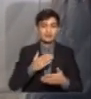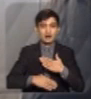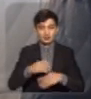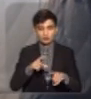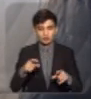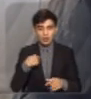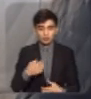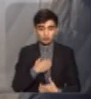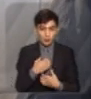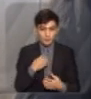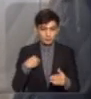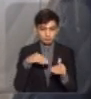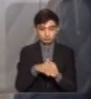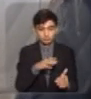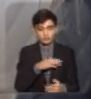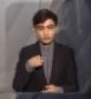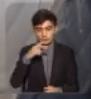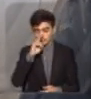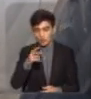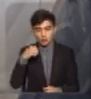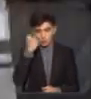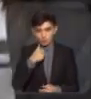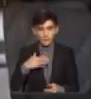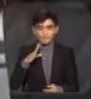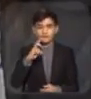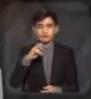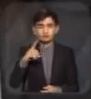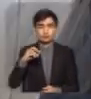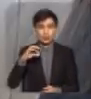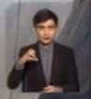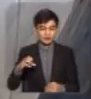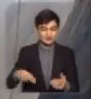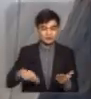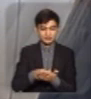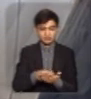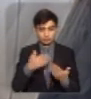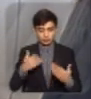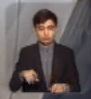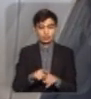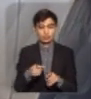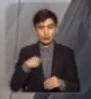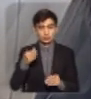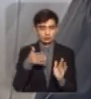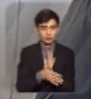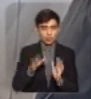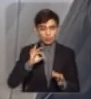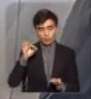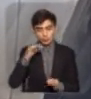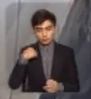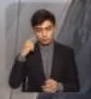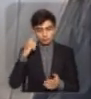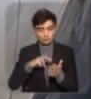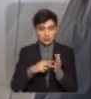условно застрахованы, мы 2 года платим взнос. Этот раз я не планировала тратить деньги, потому что